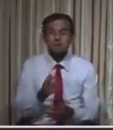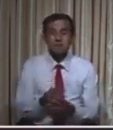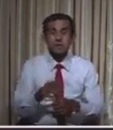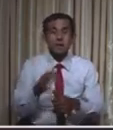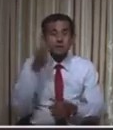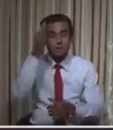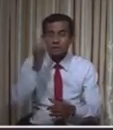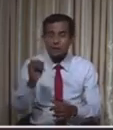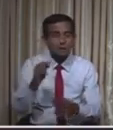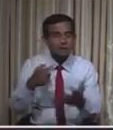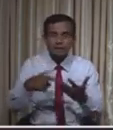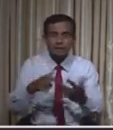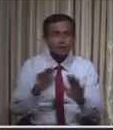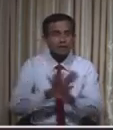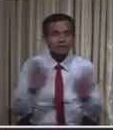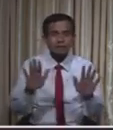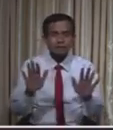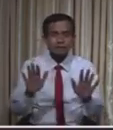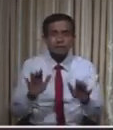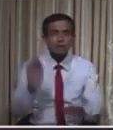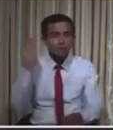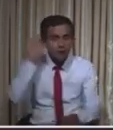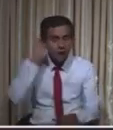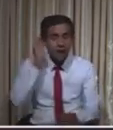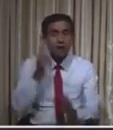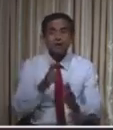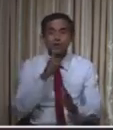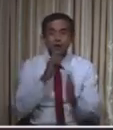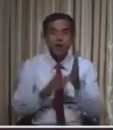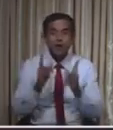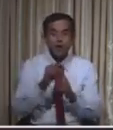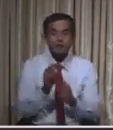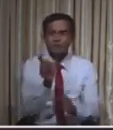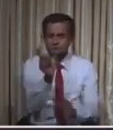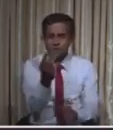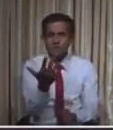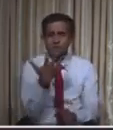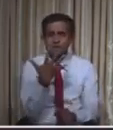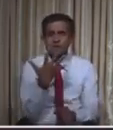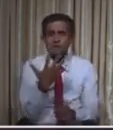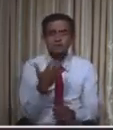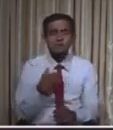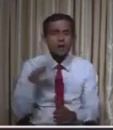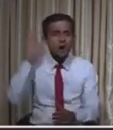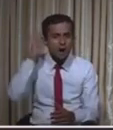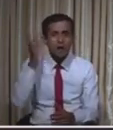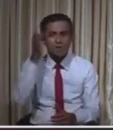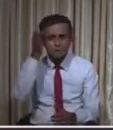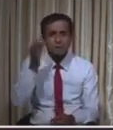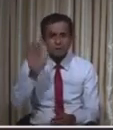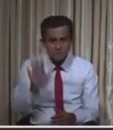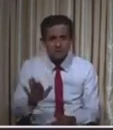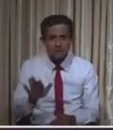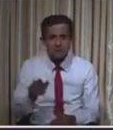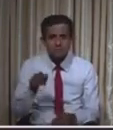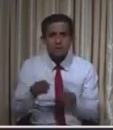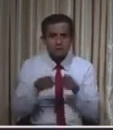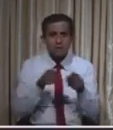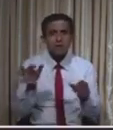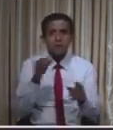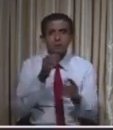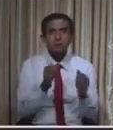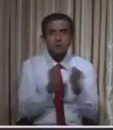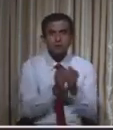පිස්සු කියන්නේ නරක දෙයක් නෙමෙයි මේ මම අහන්නේ අධිකරණ ඇමතුමාගේ වචනයක් ගන්න මම අහන්නේ පිස්සුද මේ වගේ අයව මේ